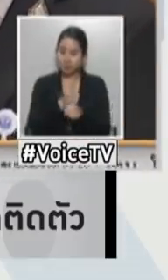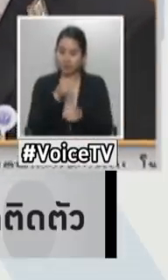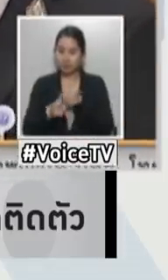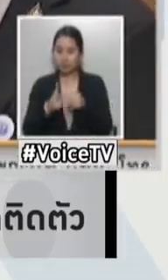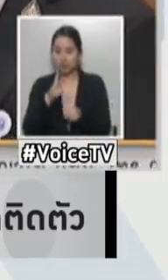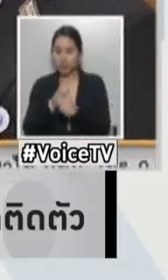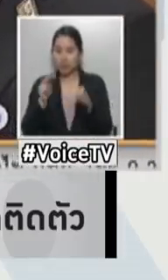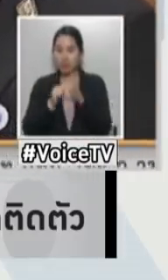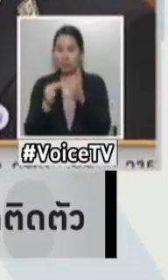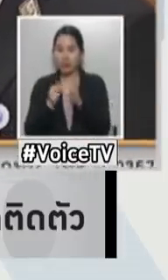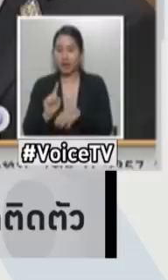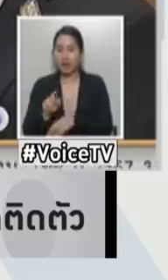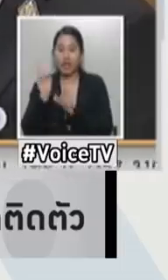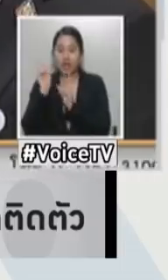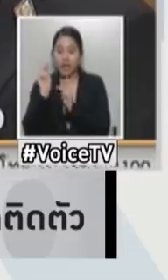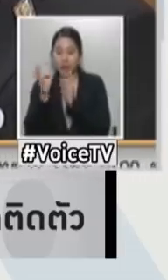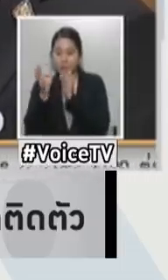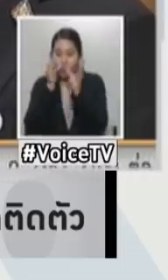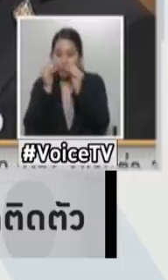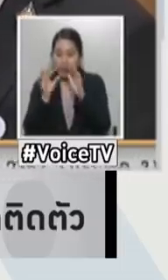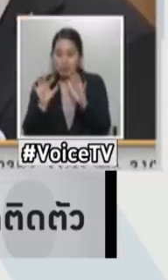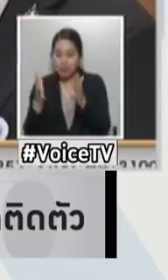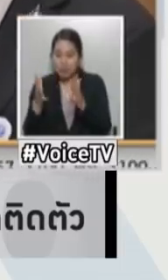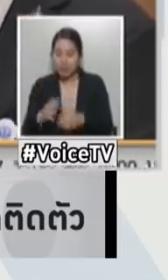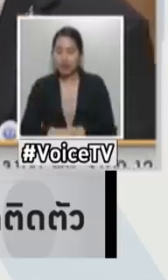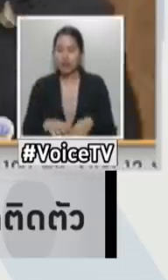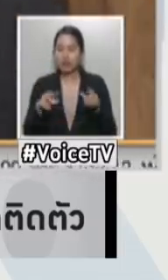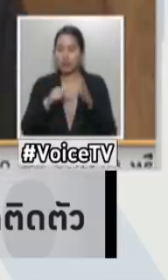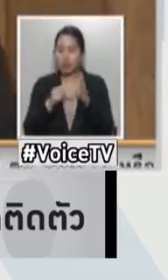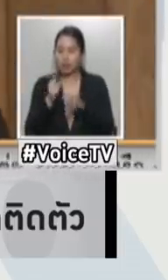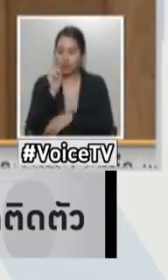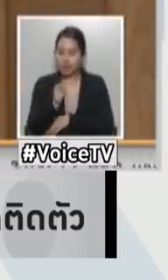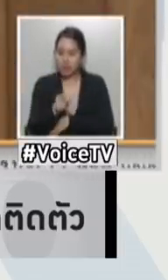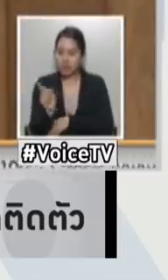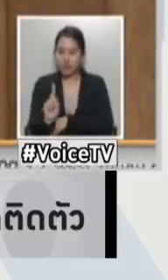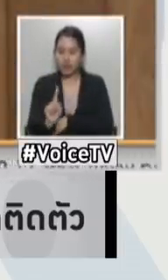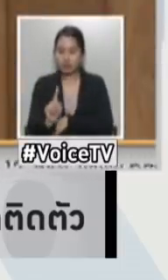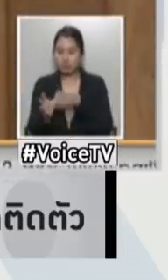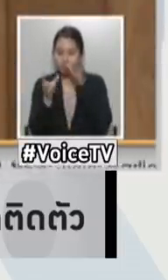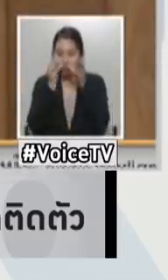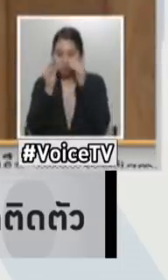ง่ายๆอย่างที่คุณมงคลกิจแกบอกคือกระทรวงการต่างประเทศ